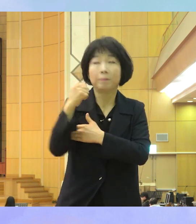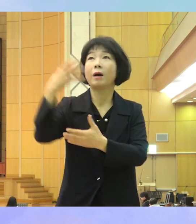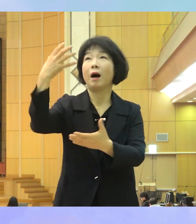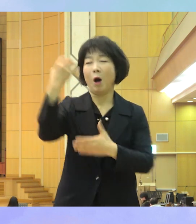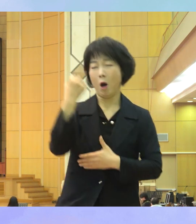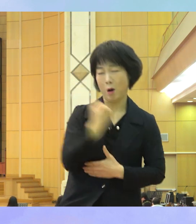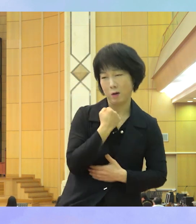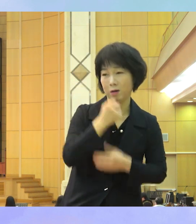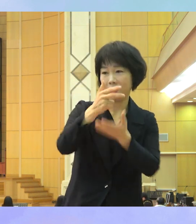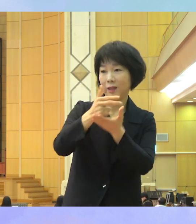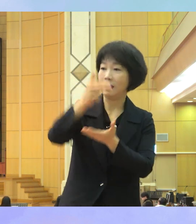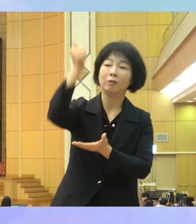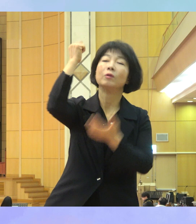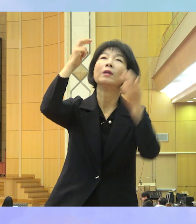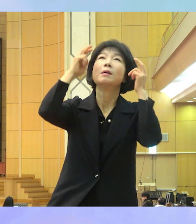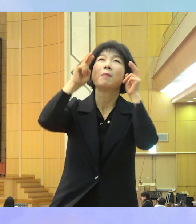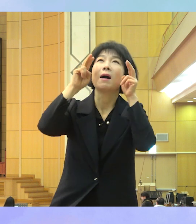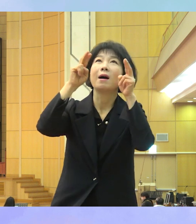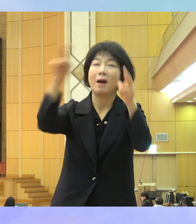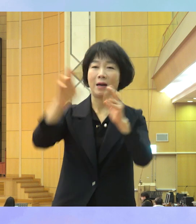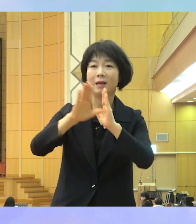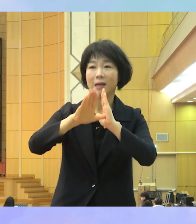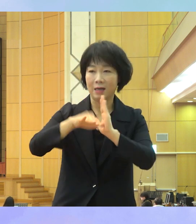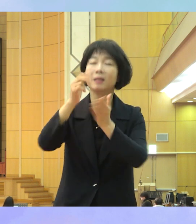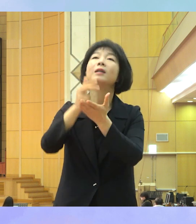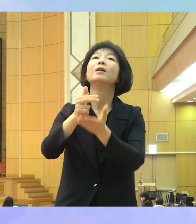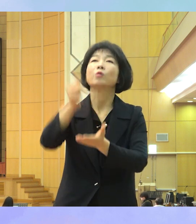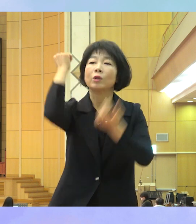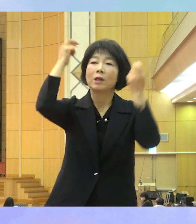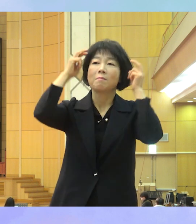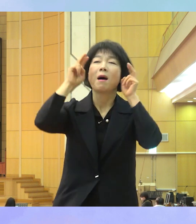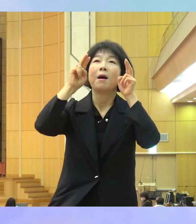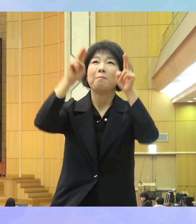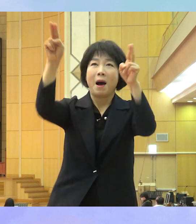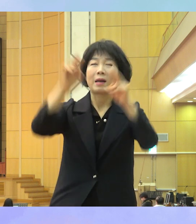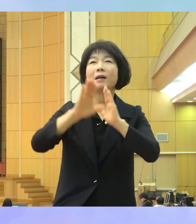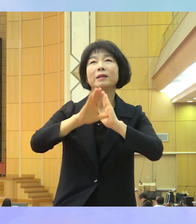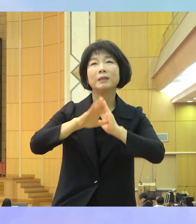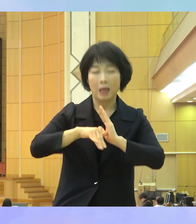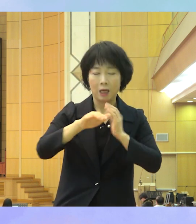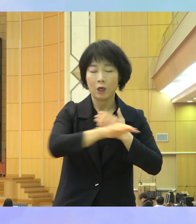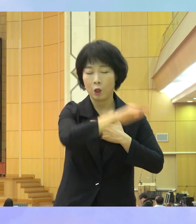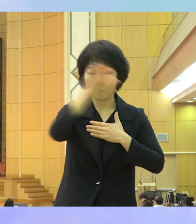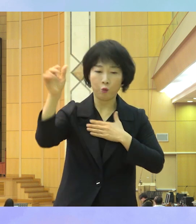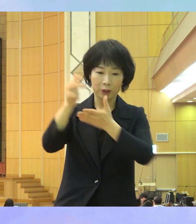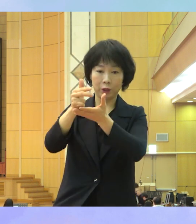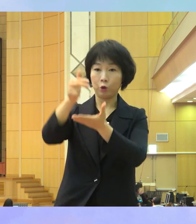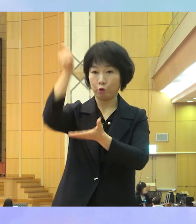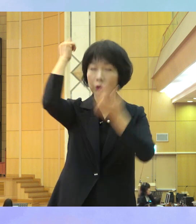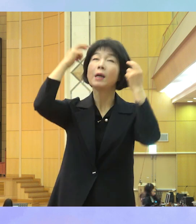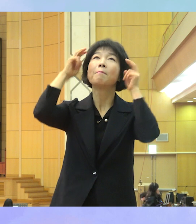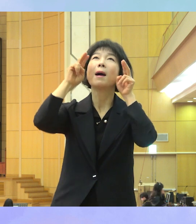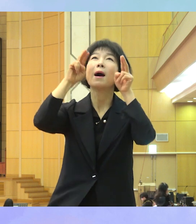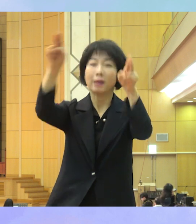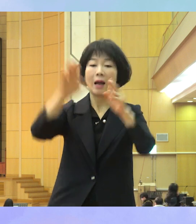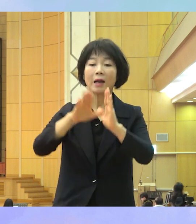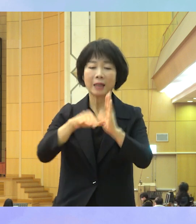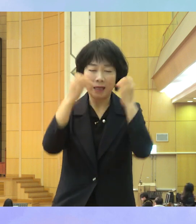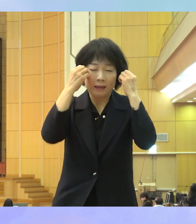힘어들이 주를 바랄 때, 주를 바랄 때, 우리 주를 바랄